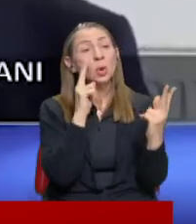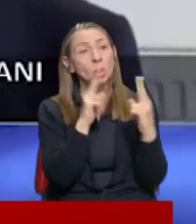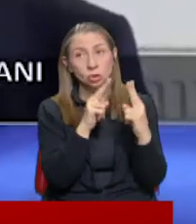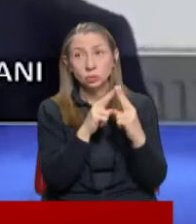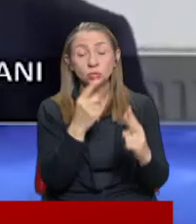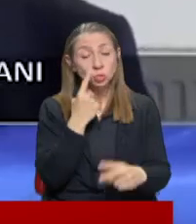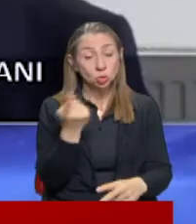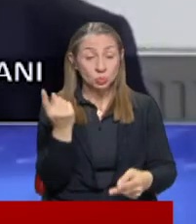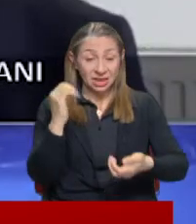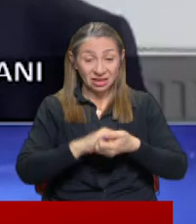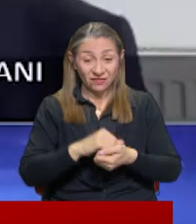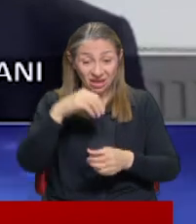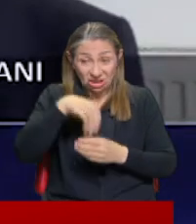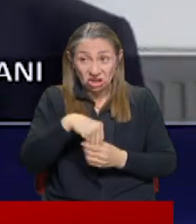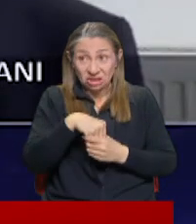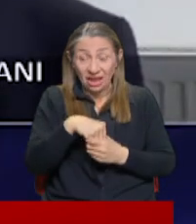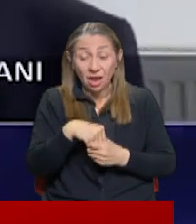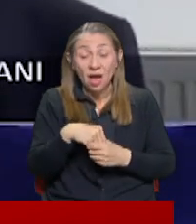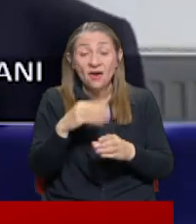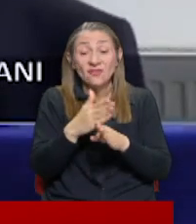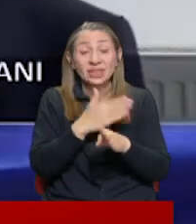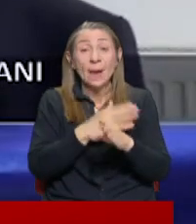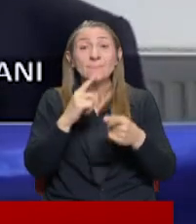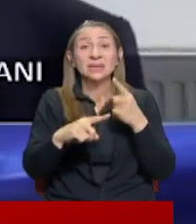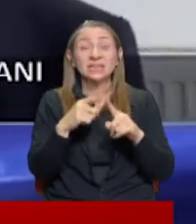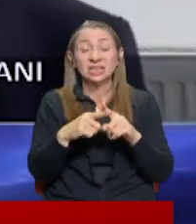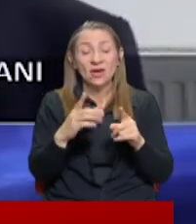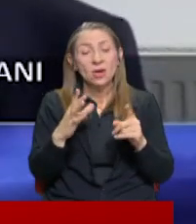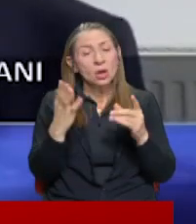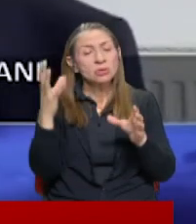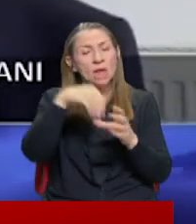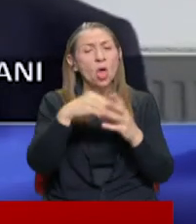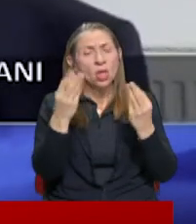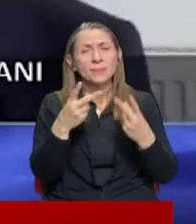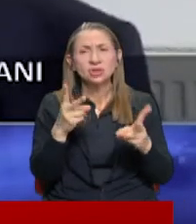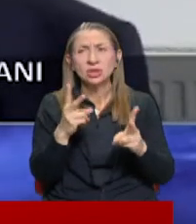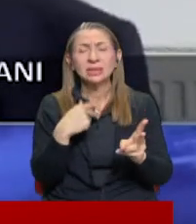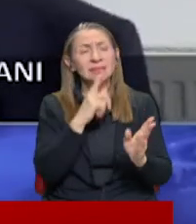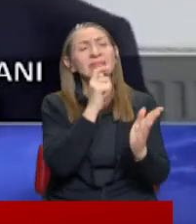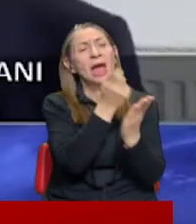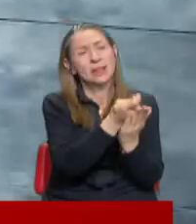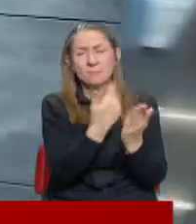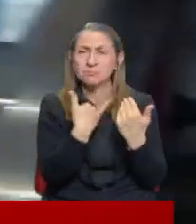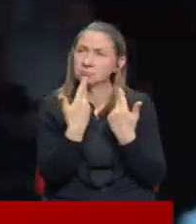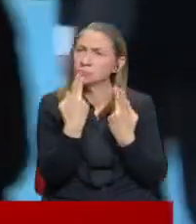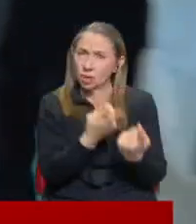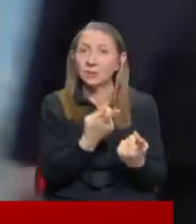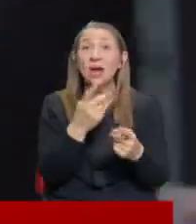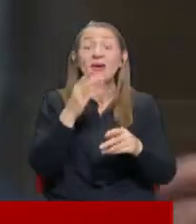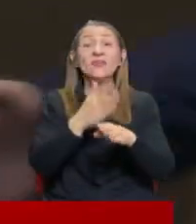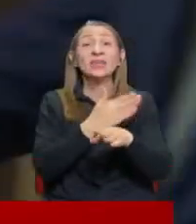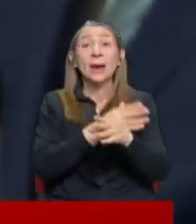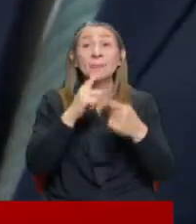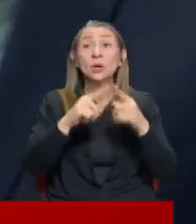görüştüm. Cumhur İttifakı içerisinde Vatan Partisi'nin yer alabileceğini, bunu talep ettiğimizi söyledim. Vatan Partisi